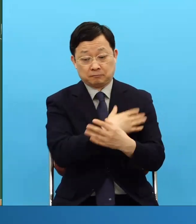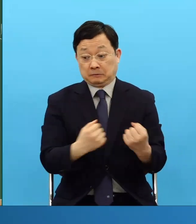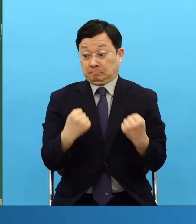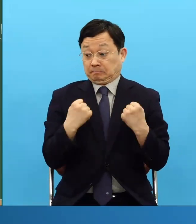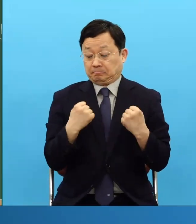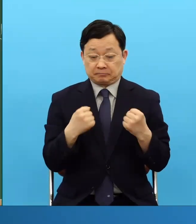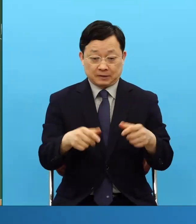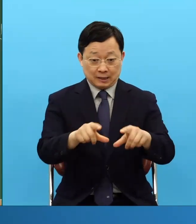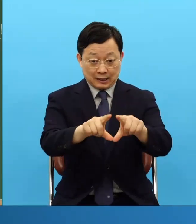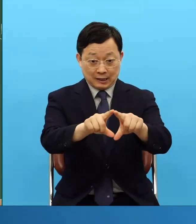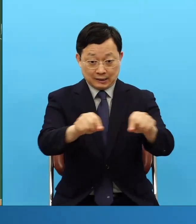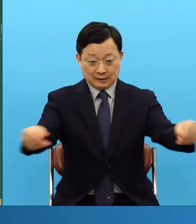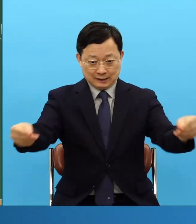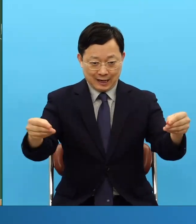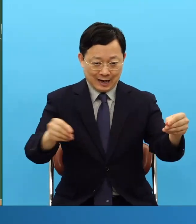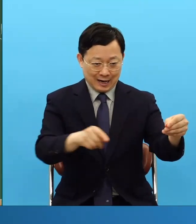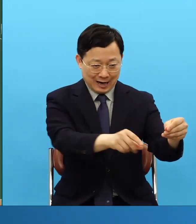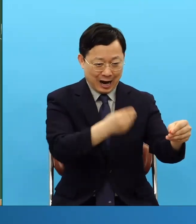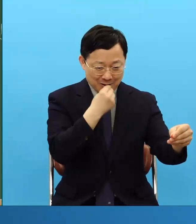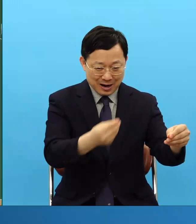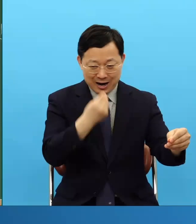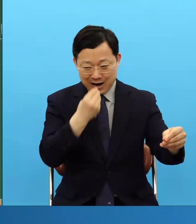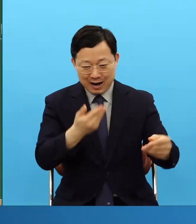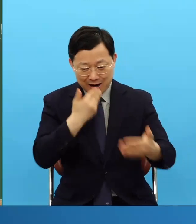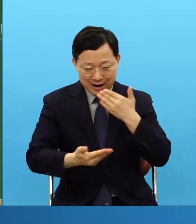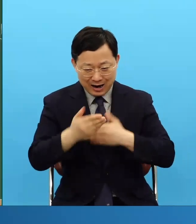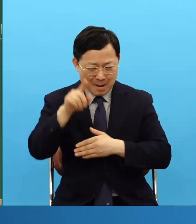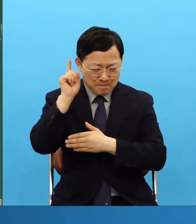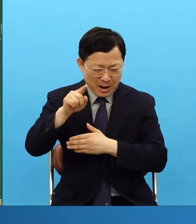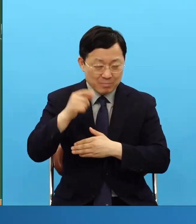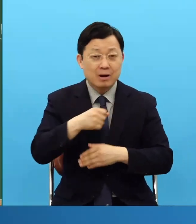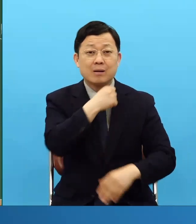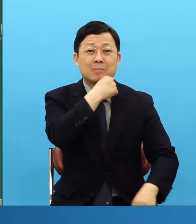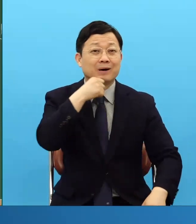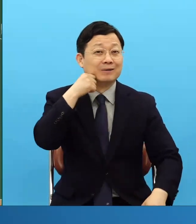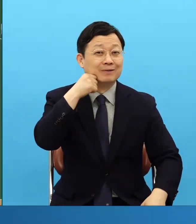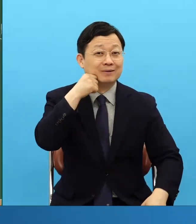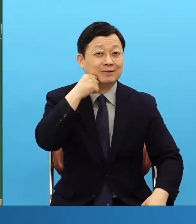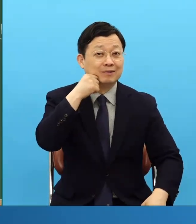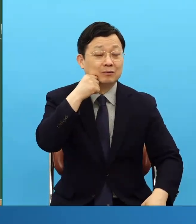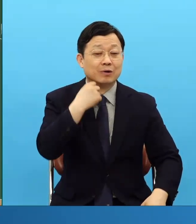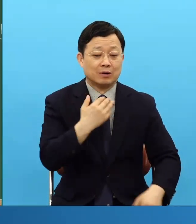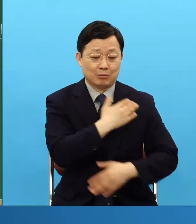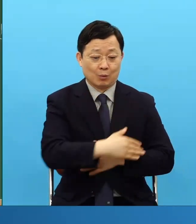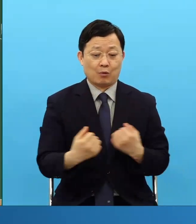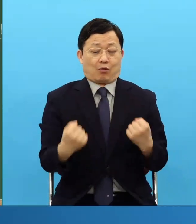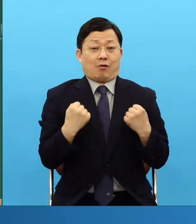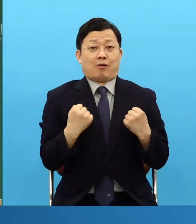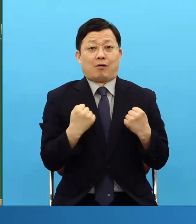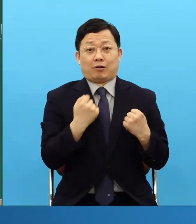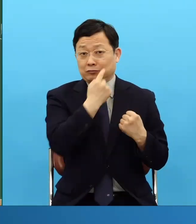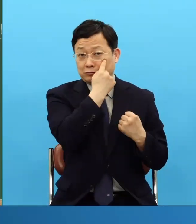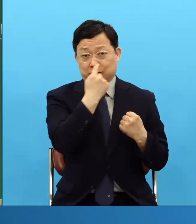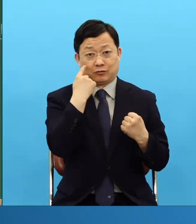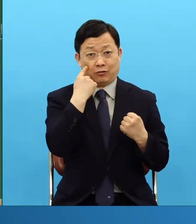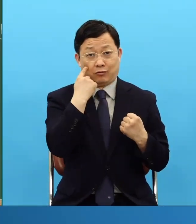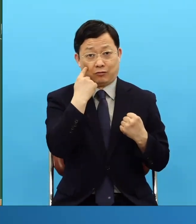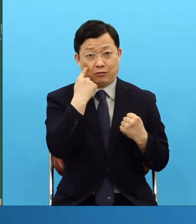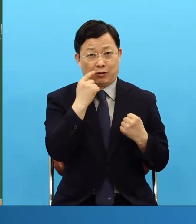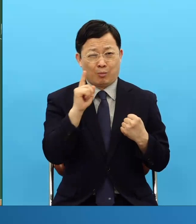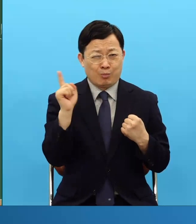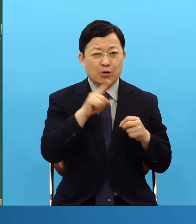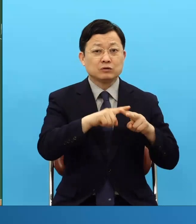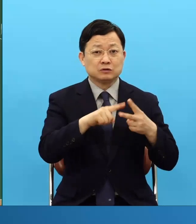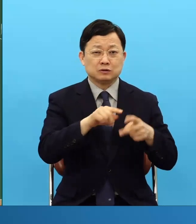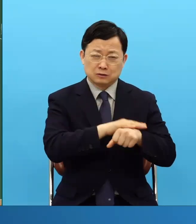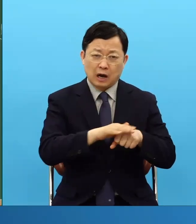건강한 사람은 그렇지 않습니다. 밥을 매일 먹는데 매일 맛이 있다니. But for healthy people, it's not like 그건 that. They eat 살아있는 the same 사람이죠. food every single day, but every day it's delicious. That's proof that you